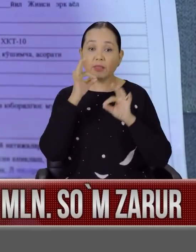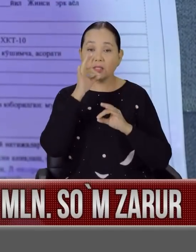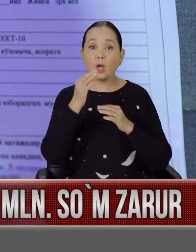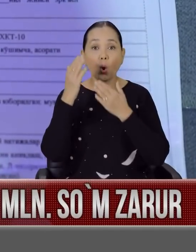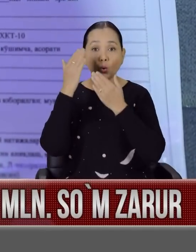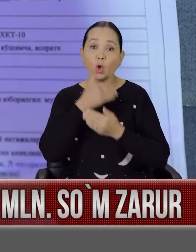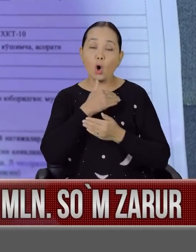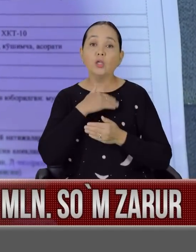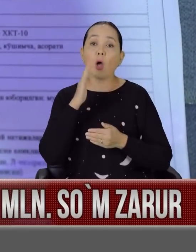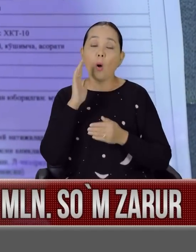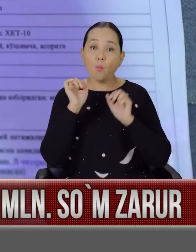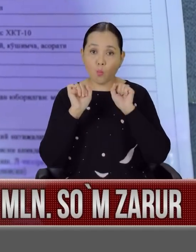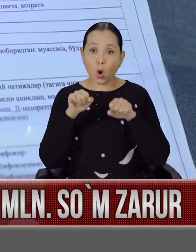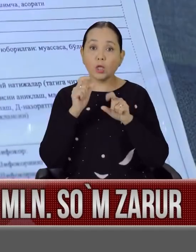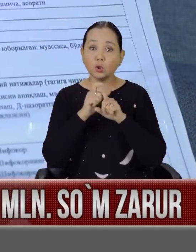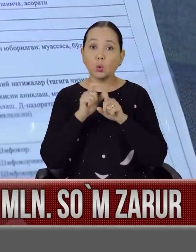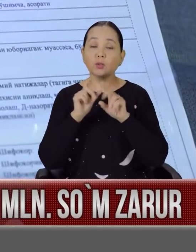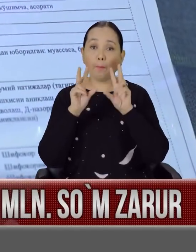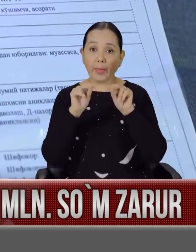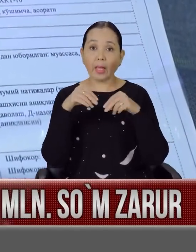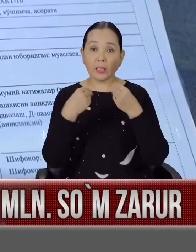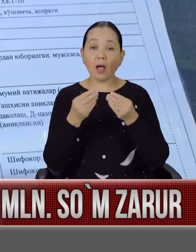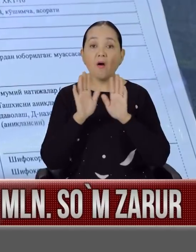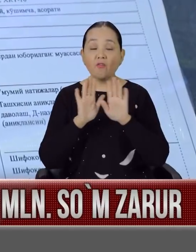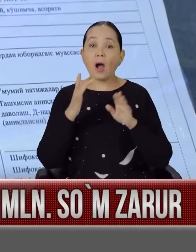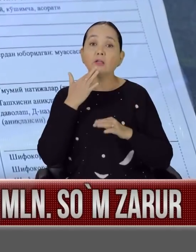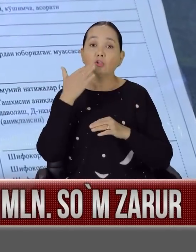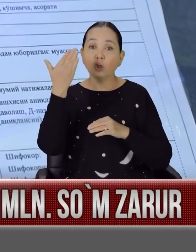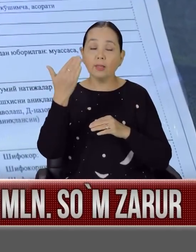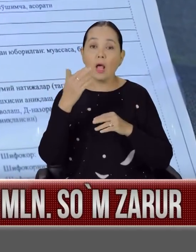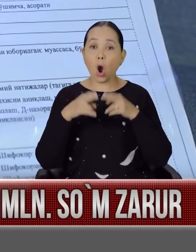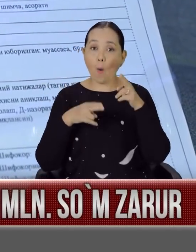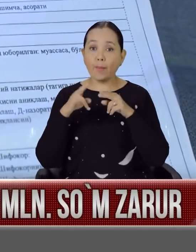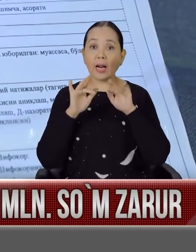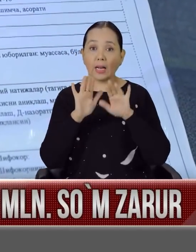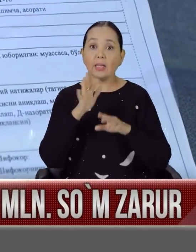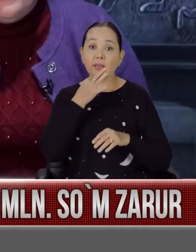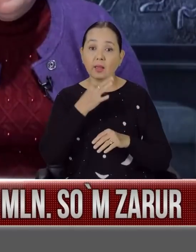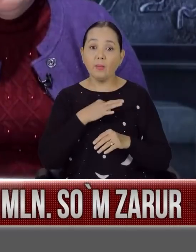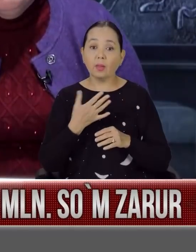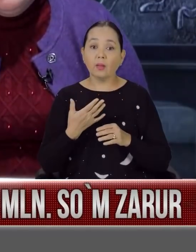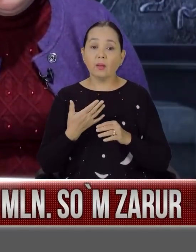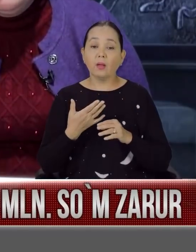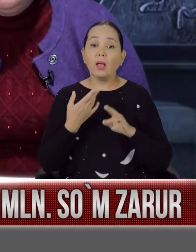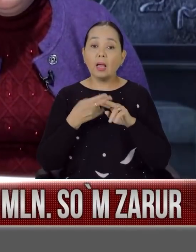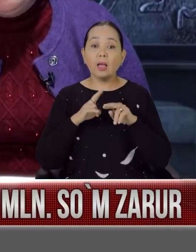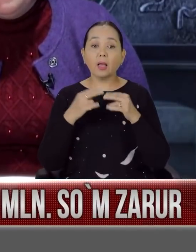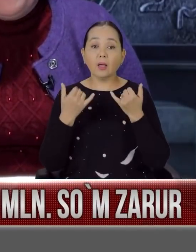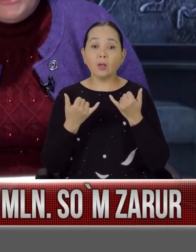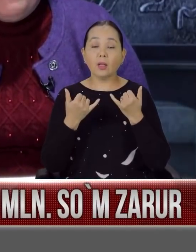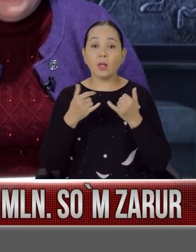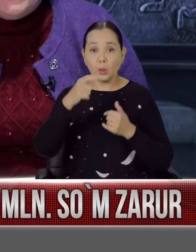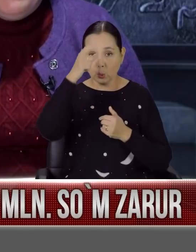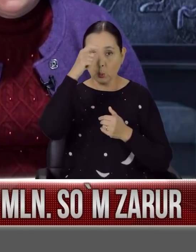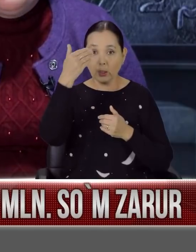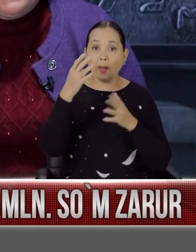Xudo xolasa bo'ladi dedi, so'z berdi. Faqat chet davlatda qilinadi operatsiya deb aytdi. Endi mana